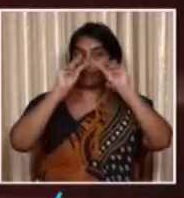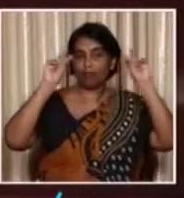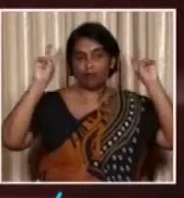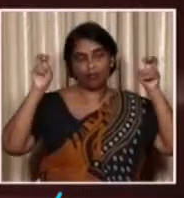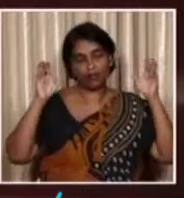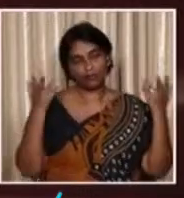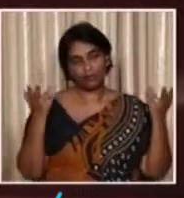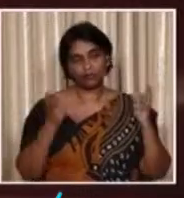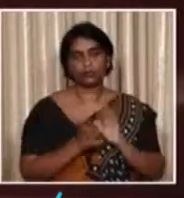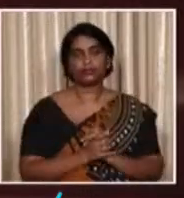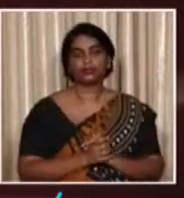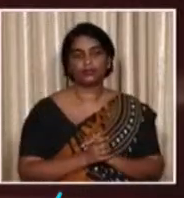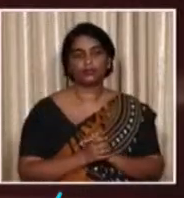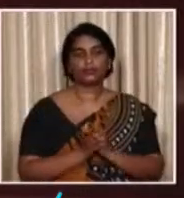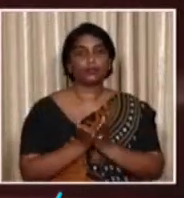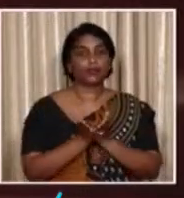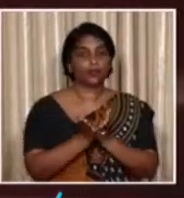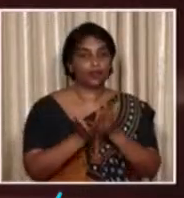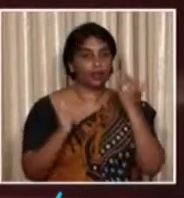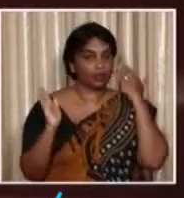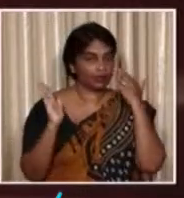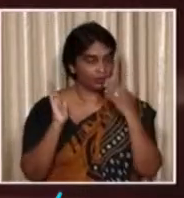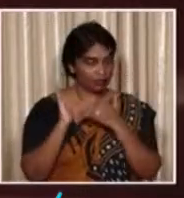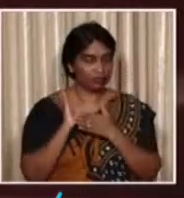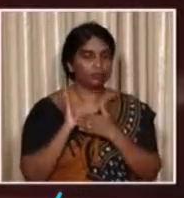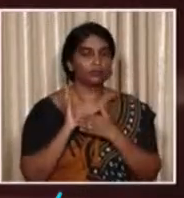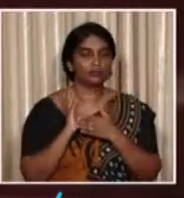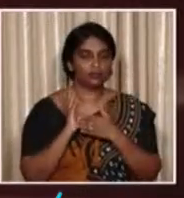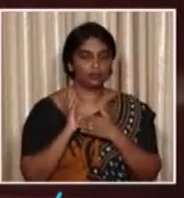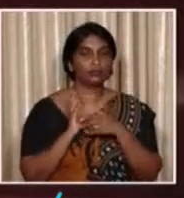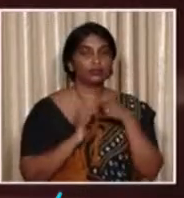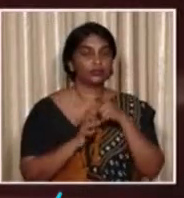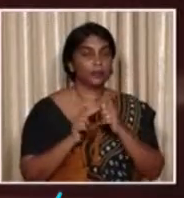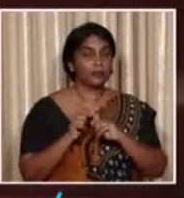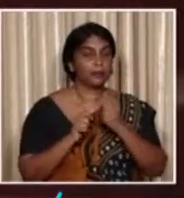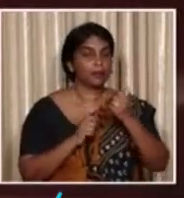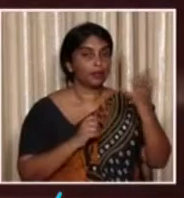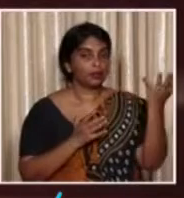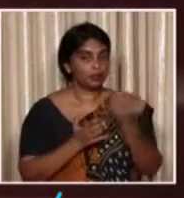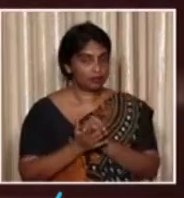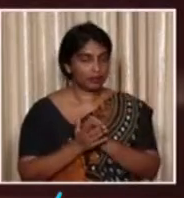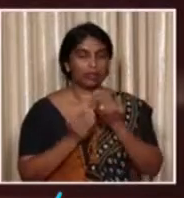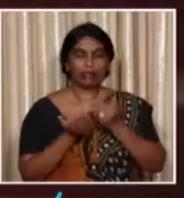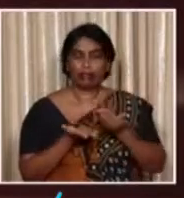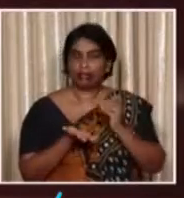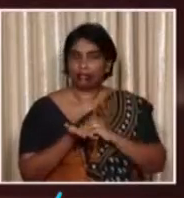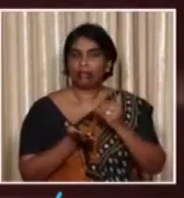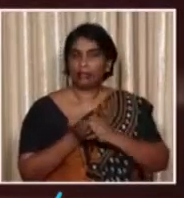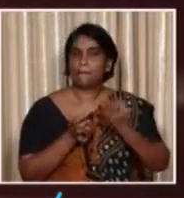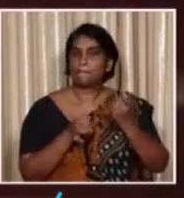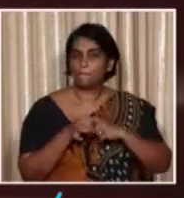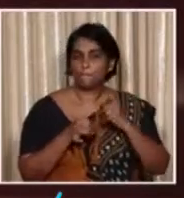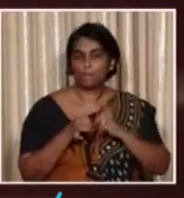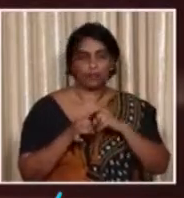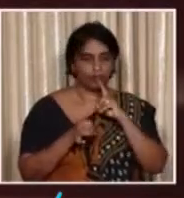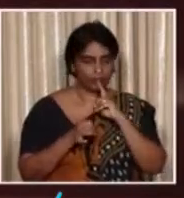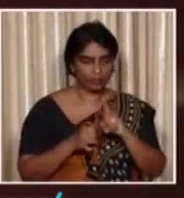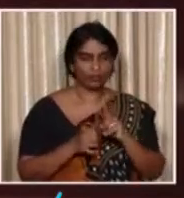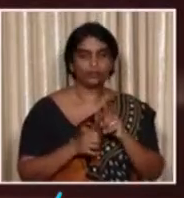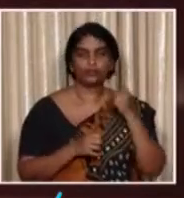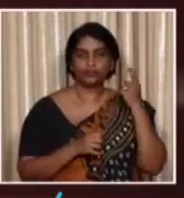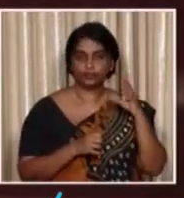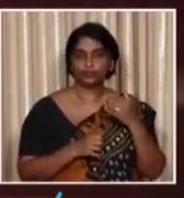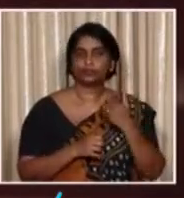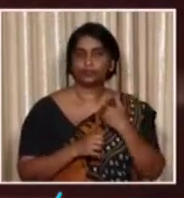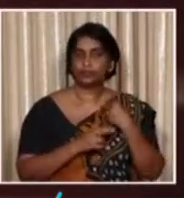Kumakunat Express Pearl Naukawa Pilibandhava එහි වන්දිය කර ගැනීම පිළිබඳව දිගින් දිගටම ප්‍රශ්න මතු කරා. ඒක